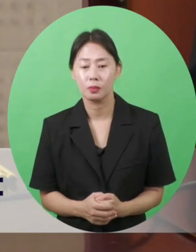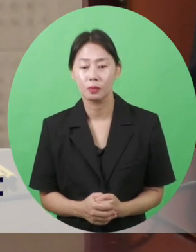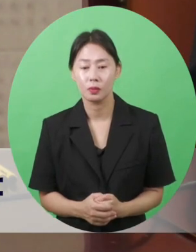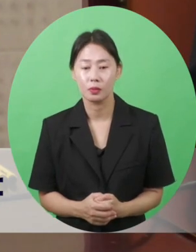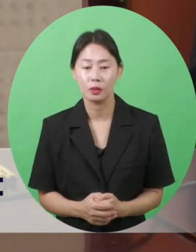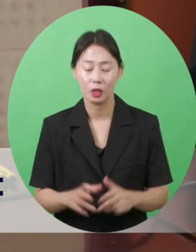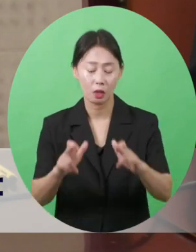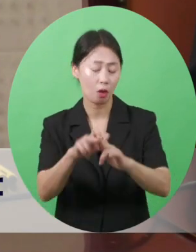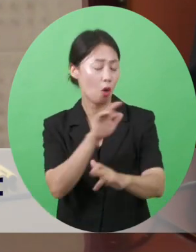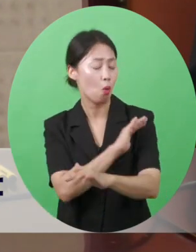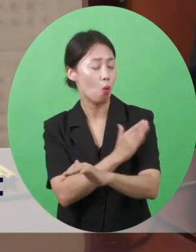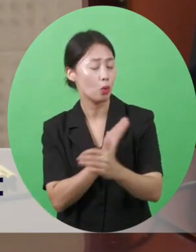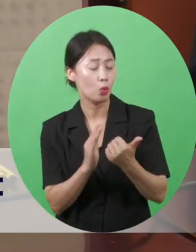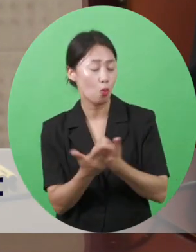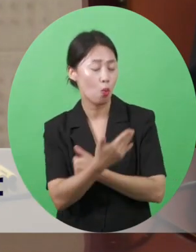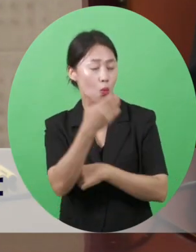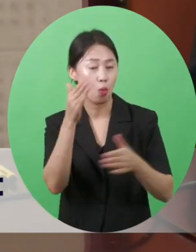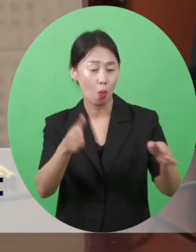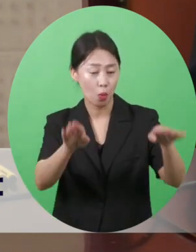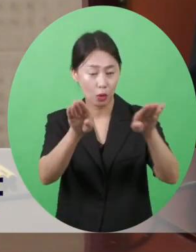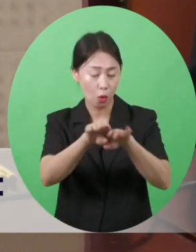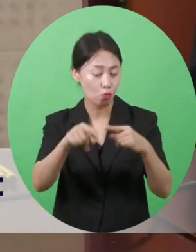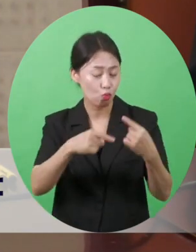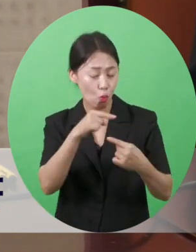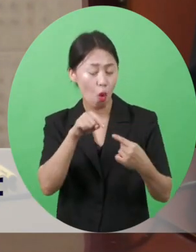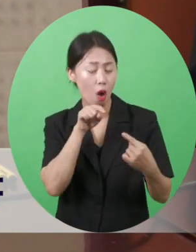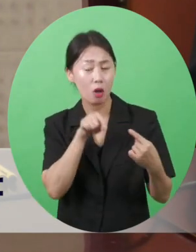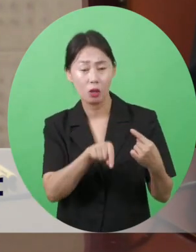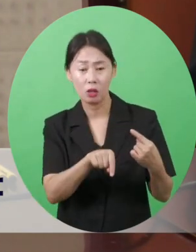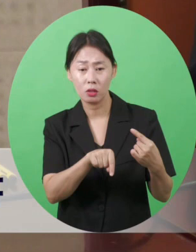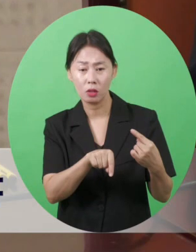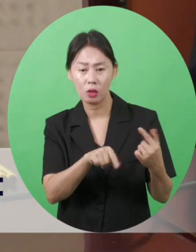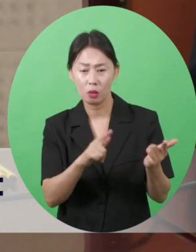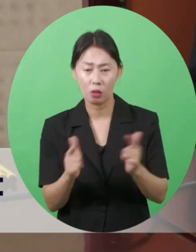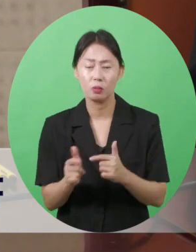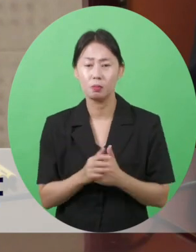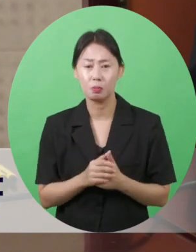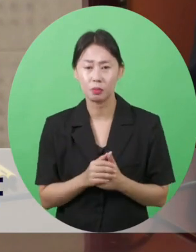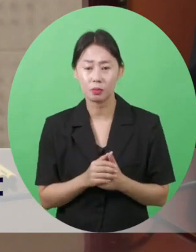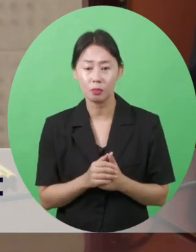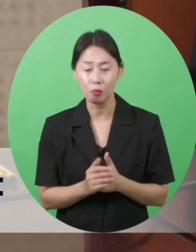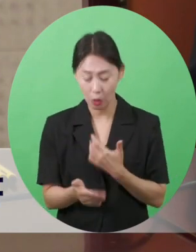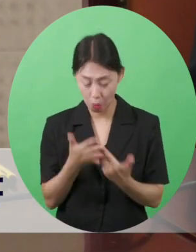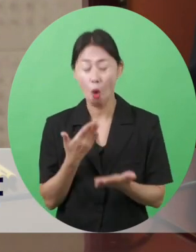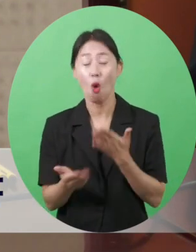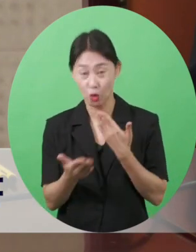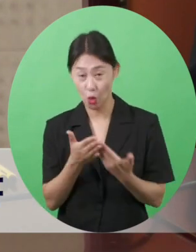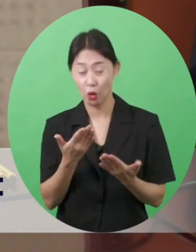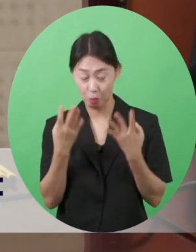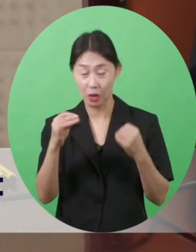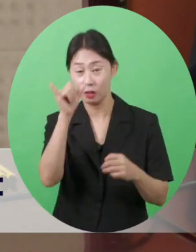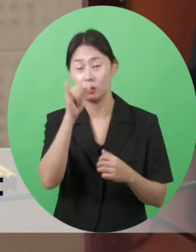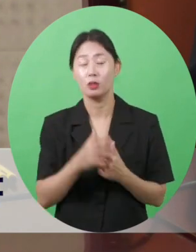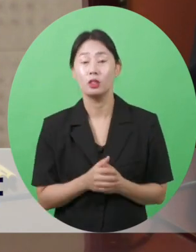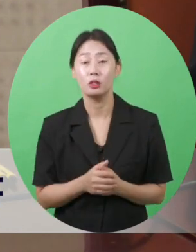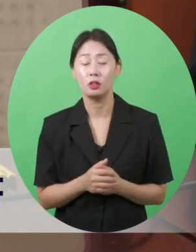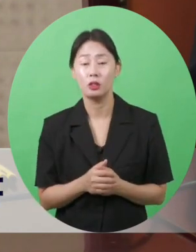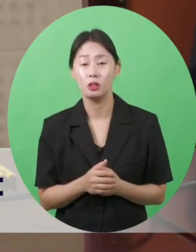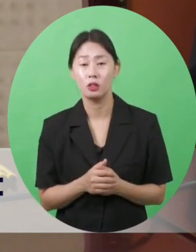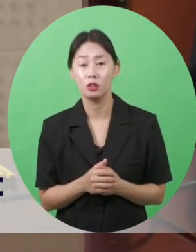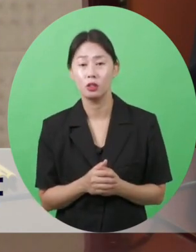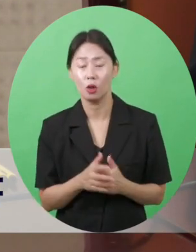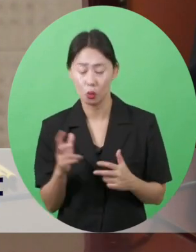지금 권익공공기관을 운영하신 이 단체가 굉장히 다양한 풍부한 경험과 또 이